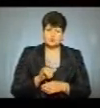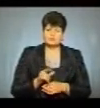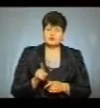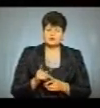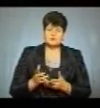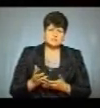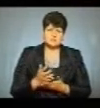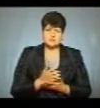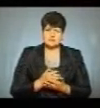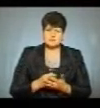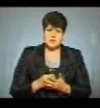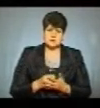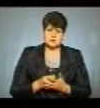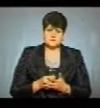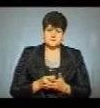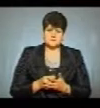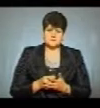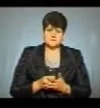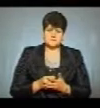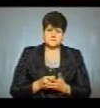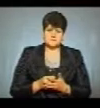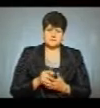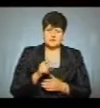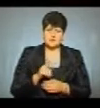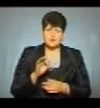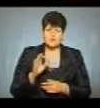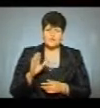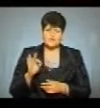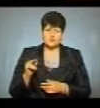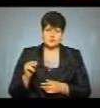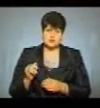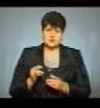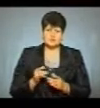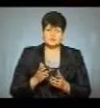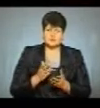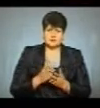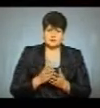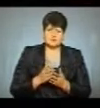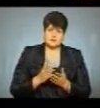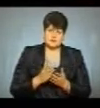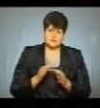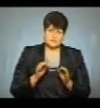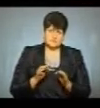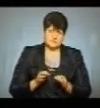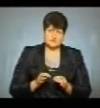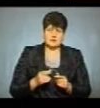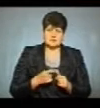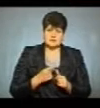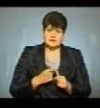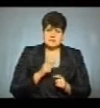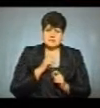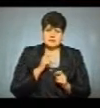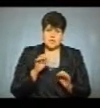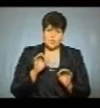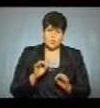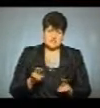зібрати якраз ті овочі, які вродили восени. Тому не випадково вона називається «Дари